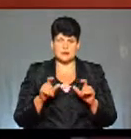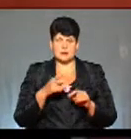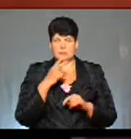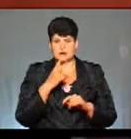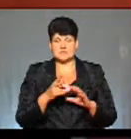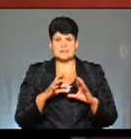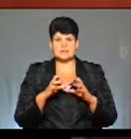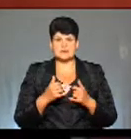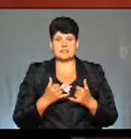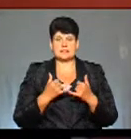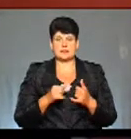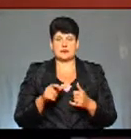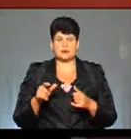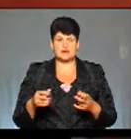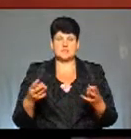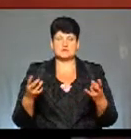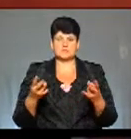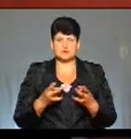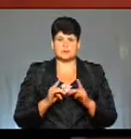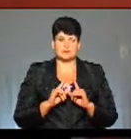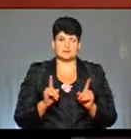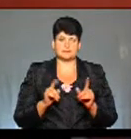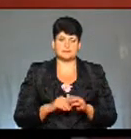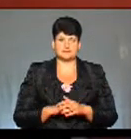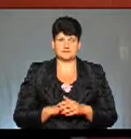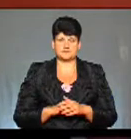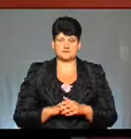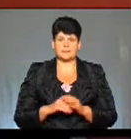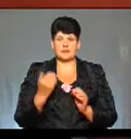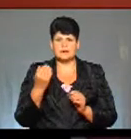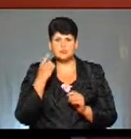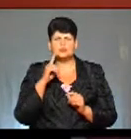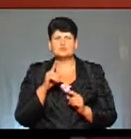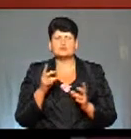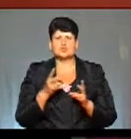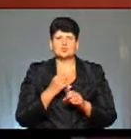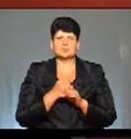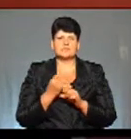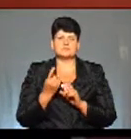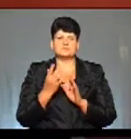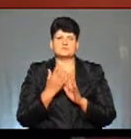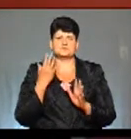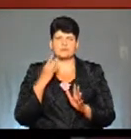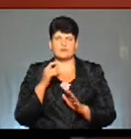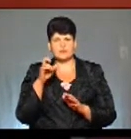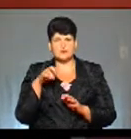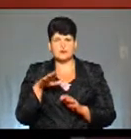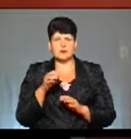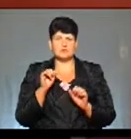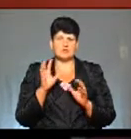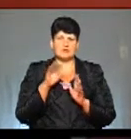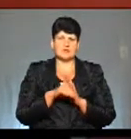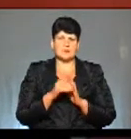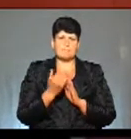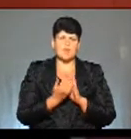світ для людей з потребами особливими. На вашу думку, що потрібно робити насамперед в країні? Можливо, запроваджувати